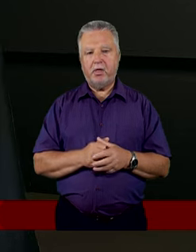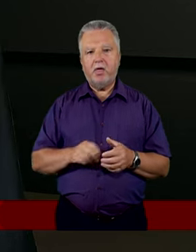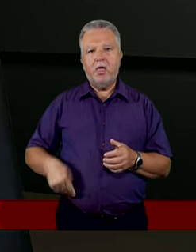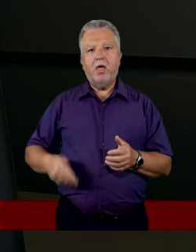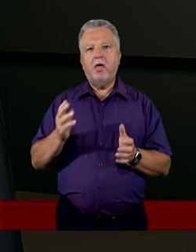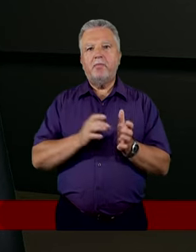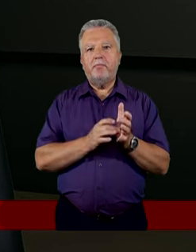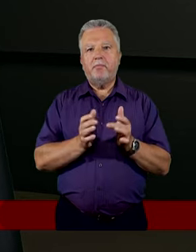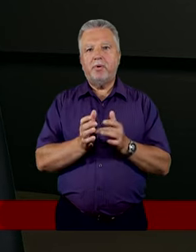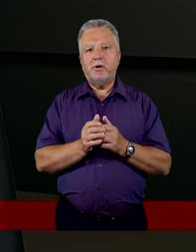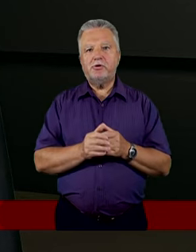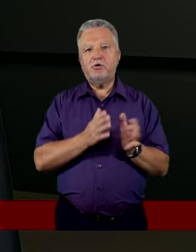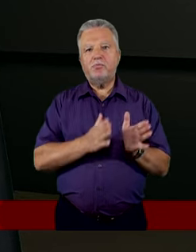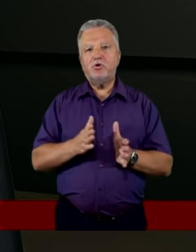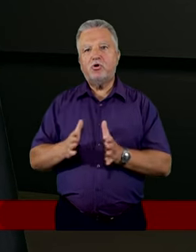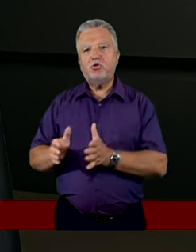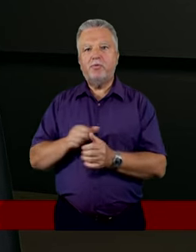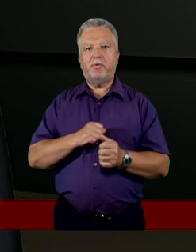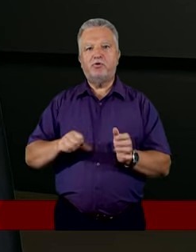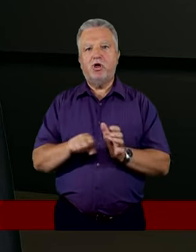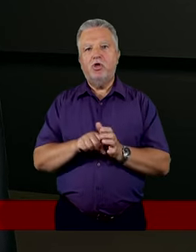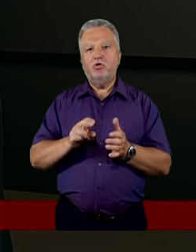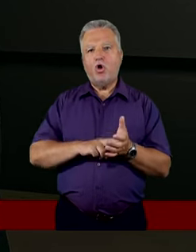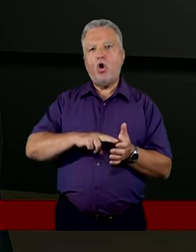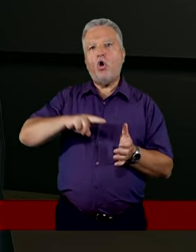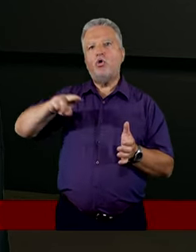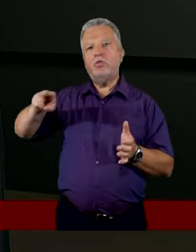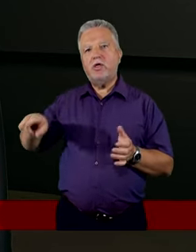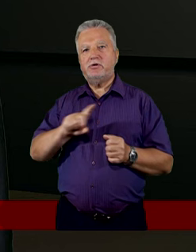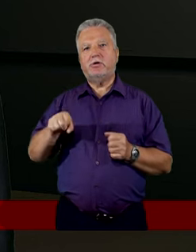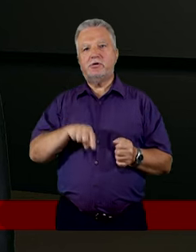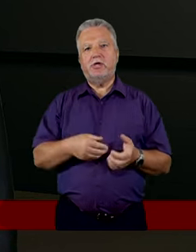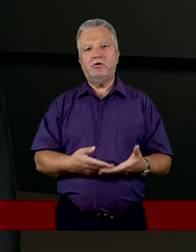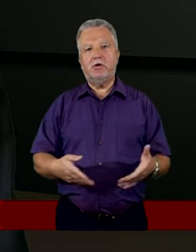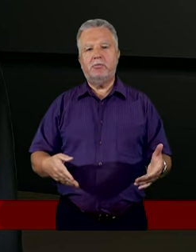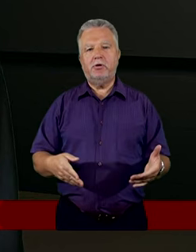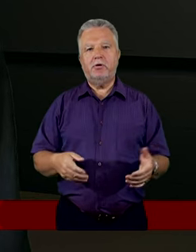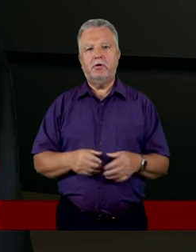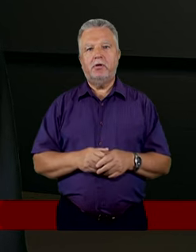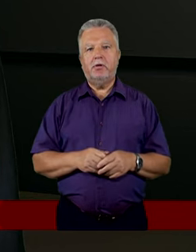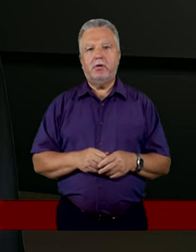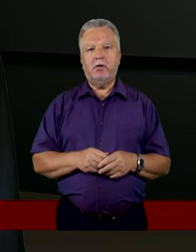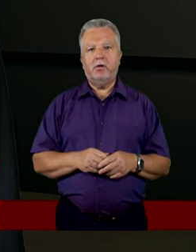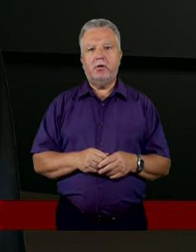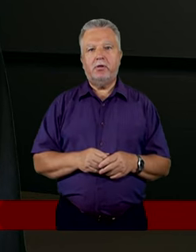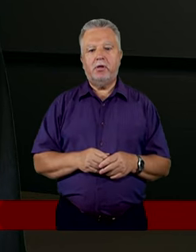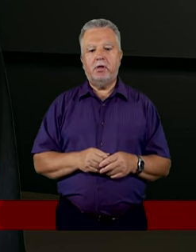Pan Jezus szykował się już do odejścia z tej ziemi.